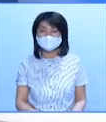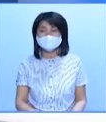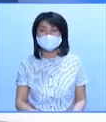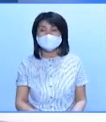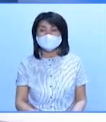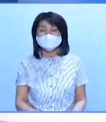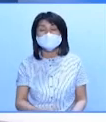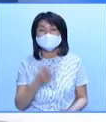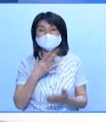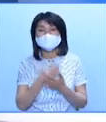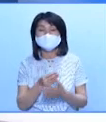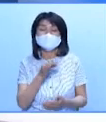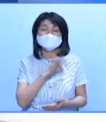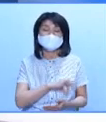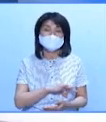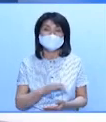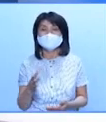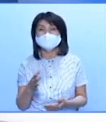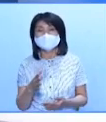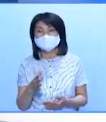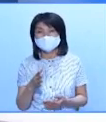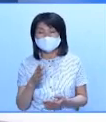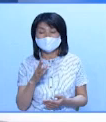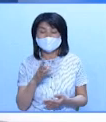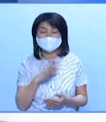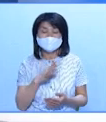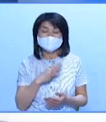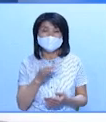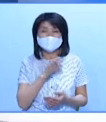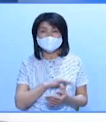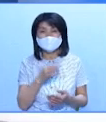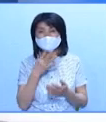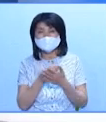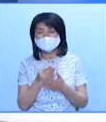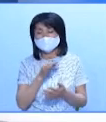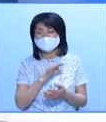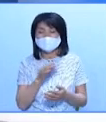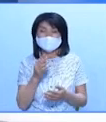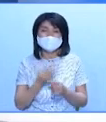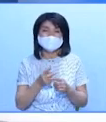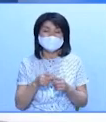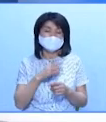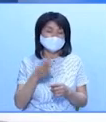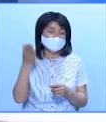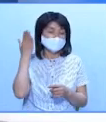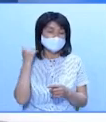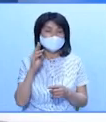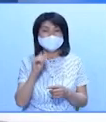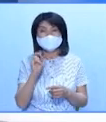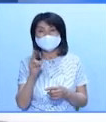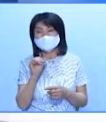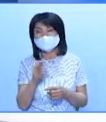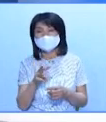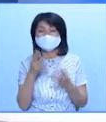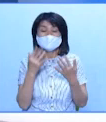өзінің бас пайдасы мен мүддесі үшін қызмет бабын асыра пайдаланды деп айып тағылған Павлодар облысының бұрынғы әкімі Болат Бақауовтың үй